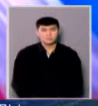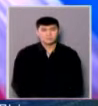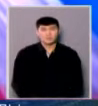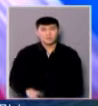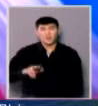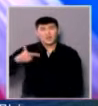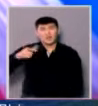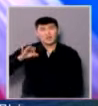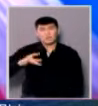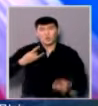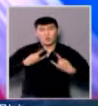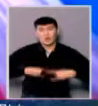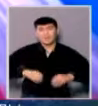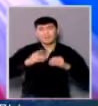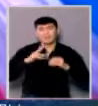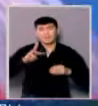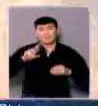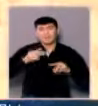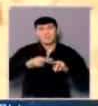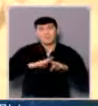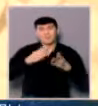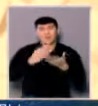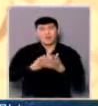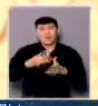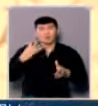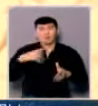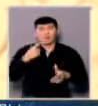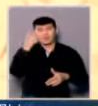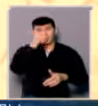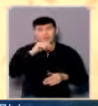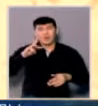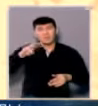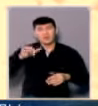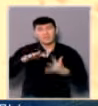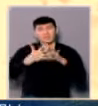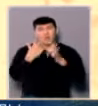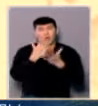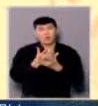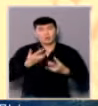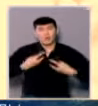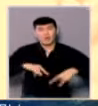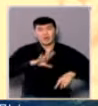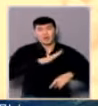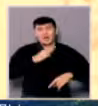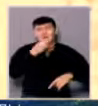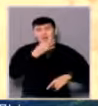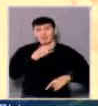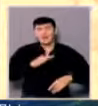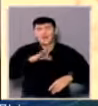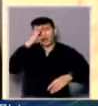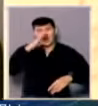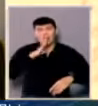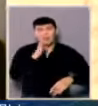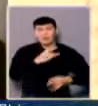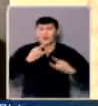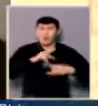Гатау Насыпкалиұлы родился 15 марта 1941 года в селе Манаши Сатайского района. Он рано лишился родителей. Несмотря